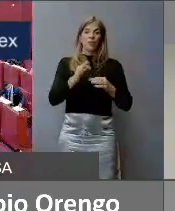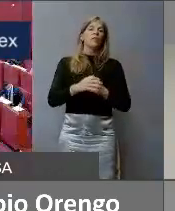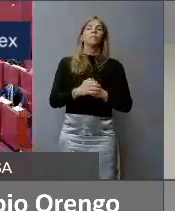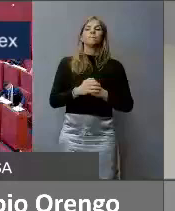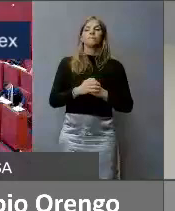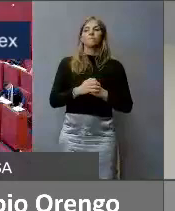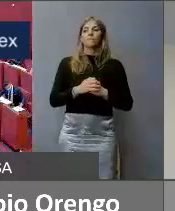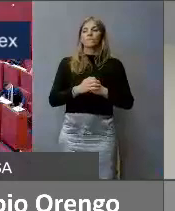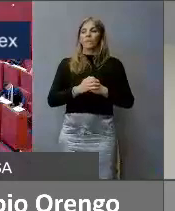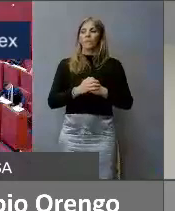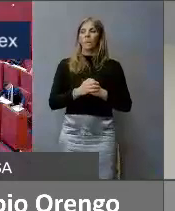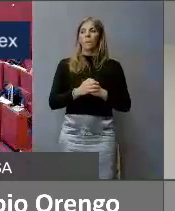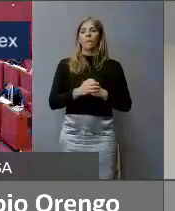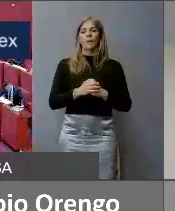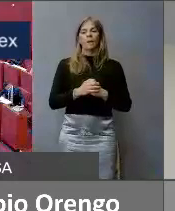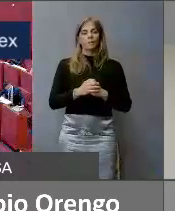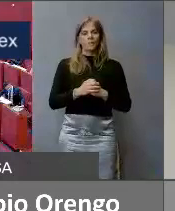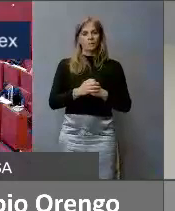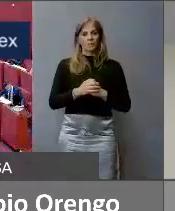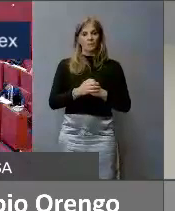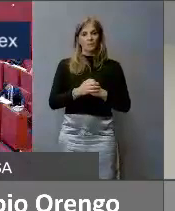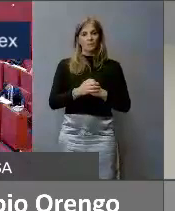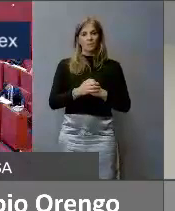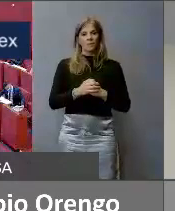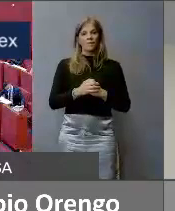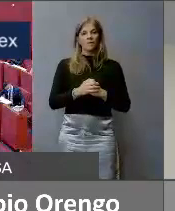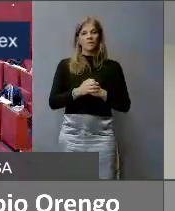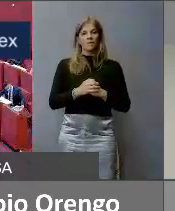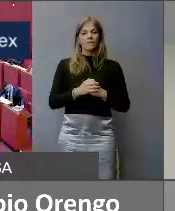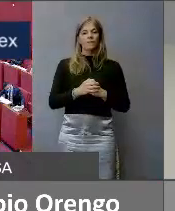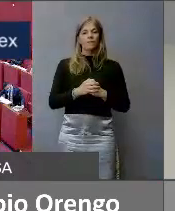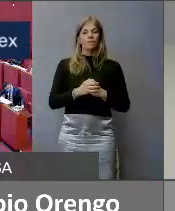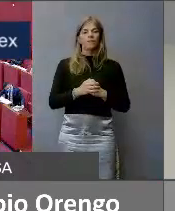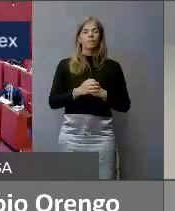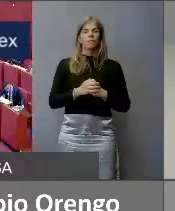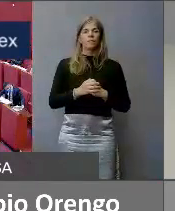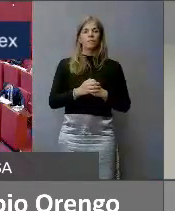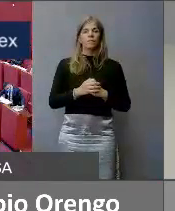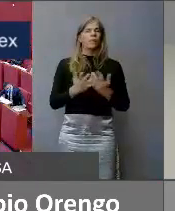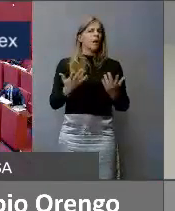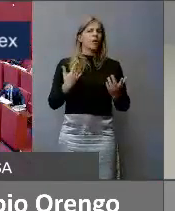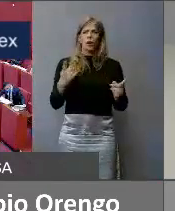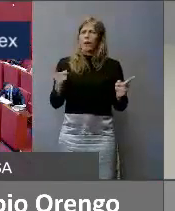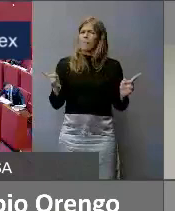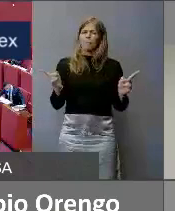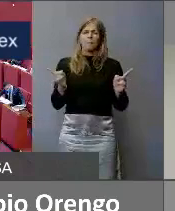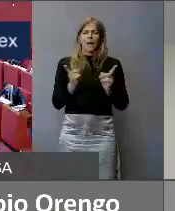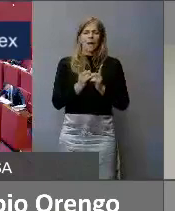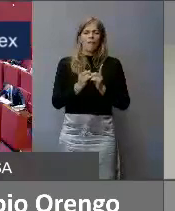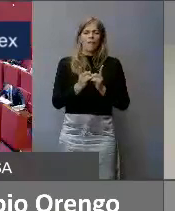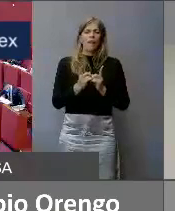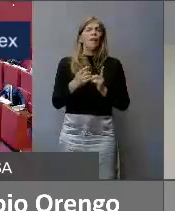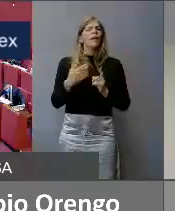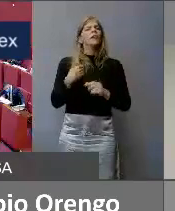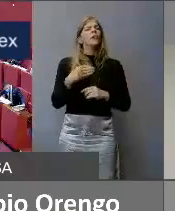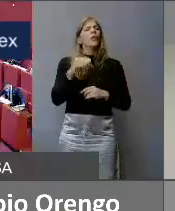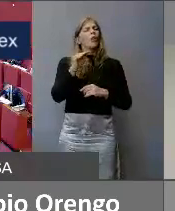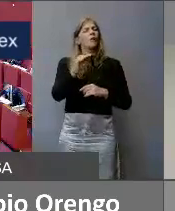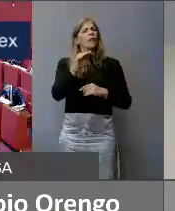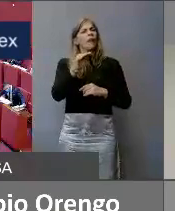andremo in appello a seguire la risposta dell'assessore grazie presidente ma assessore né visivamente io chiedo se esiste un piano